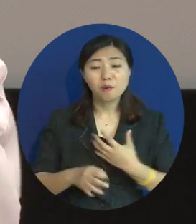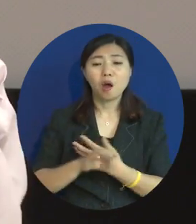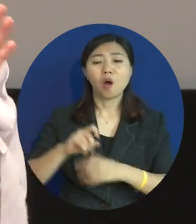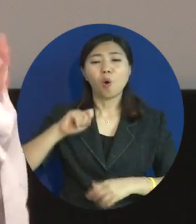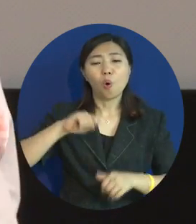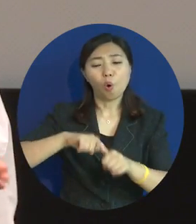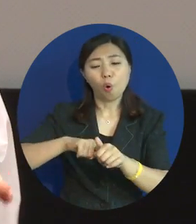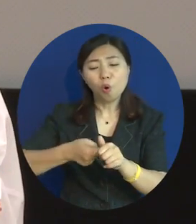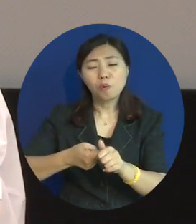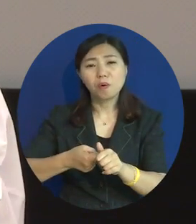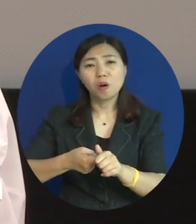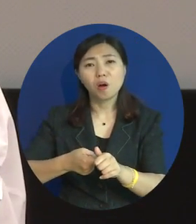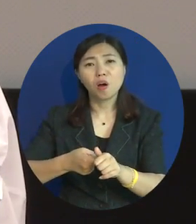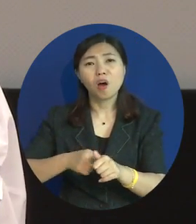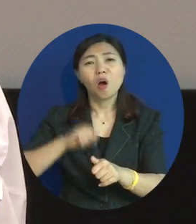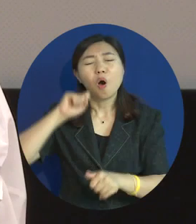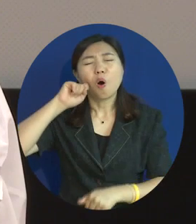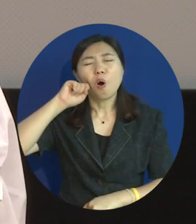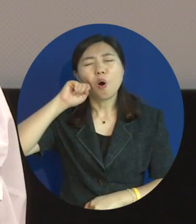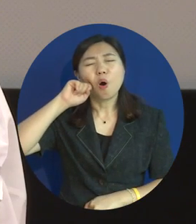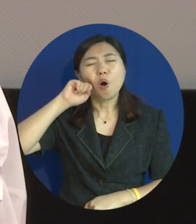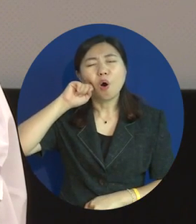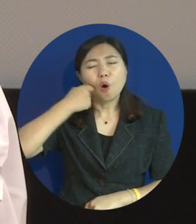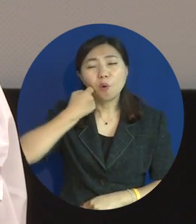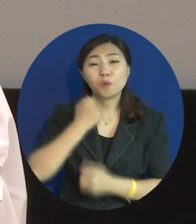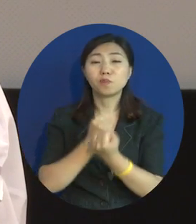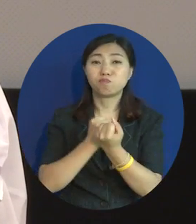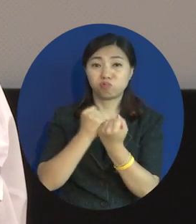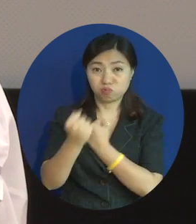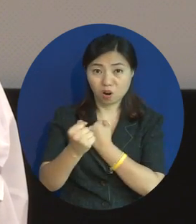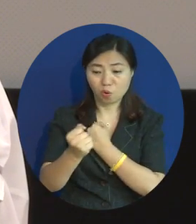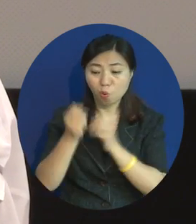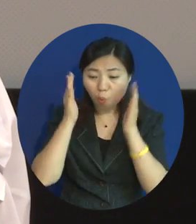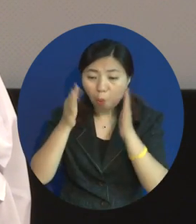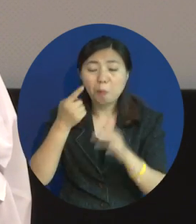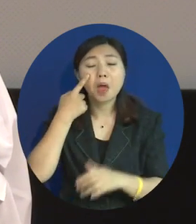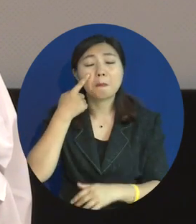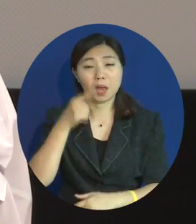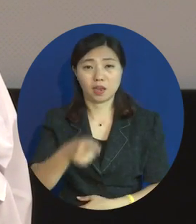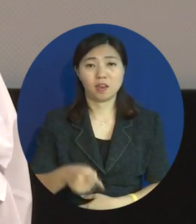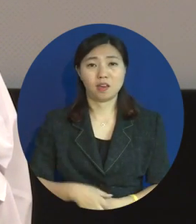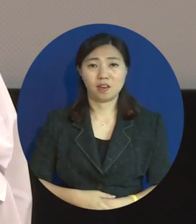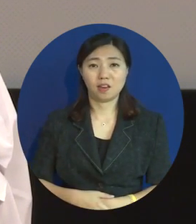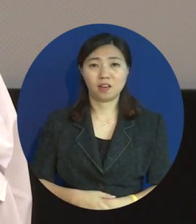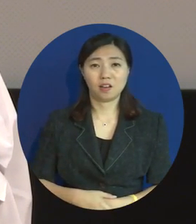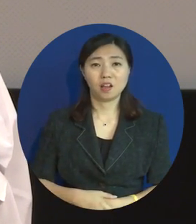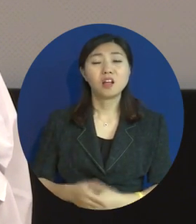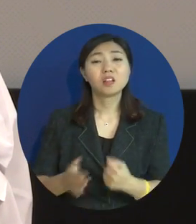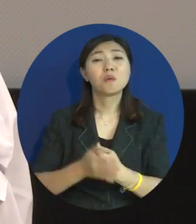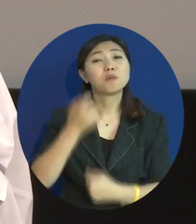어려워도 계속 학문을 해라 이 말이에요. 그래서 물어보는 거예요.